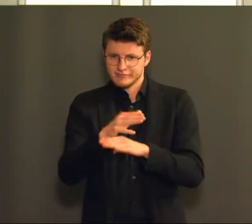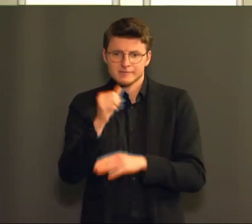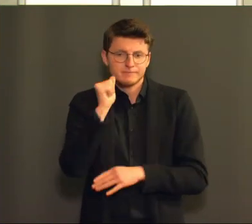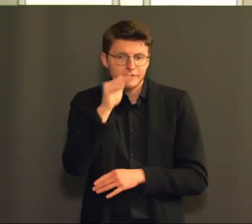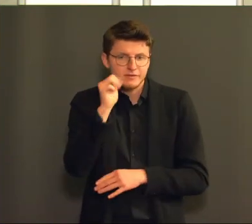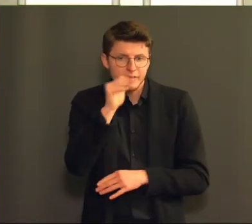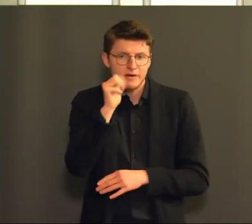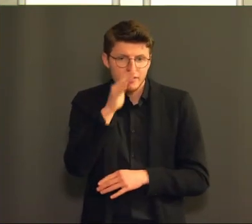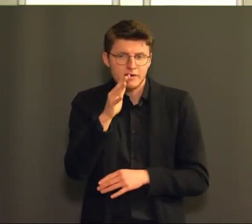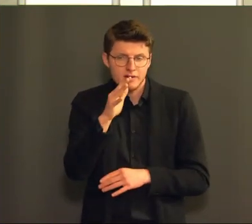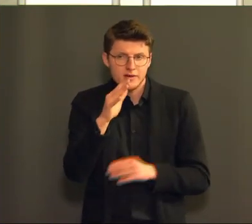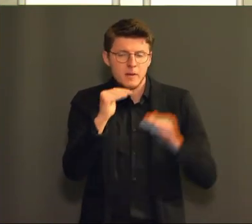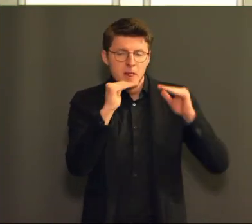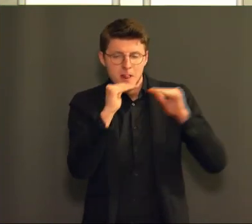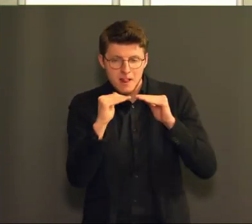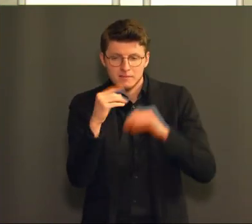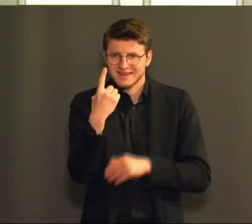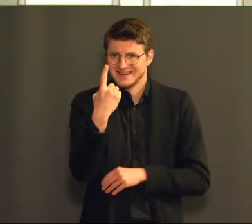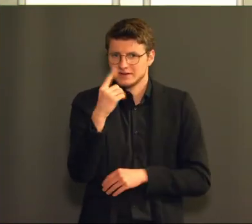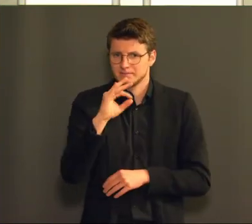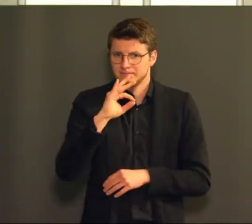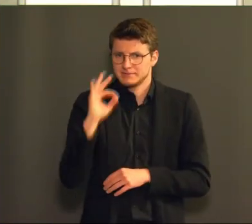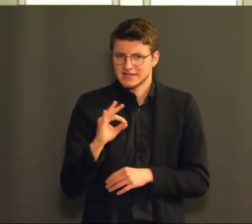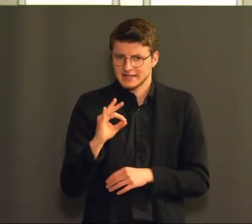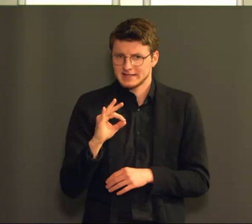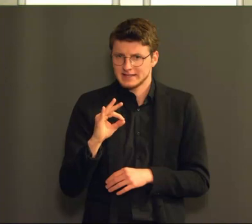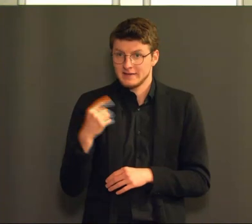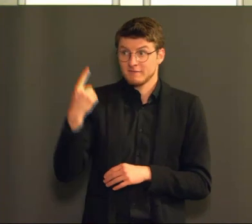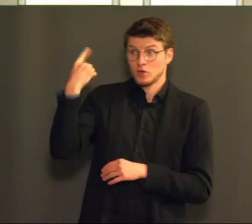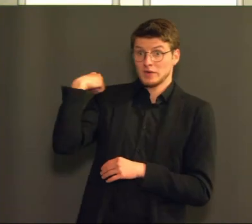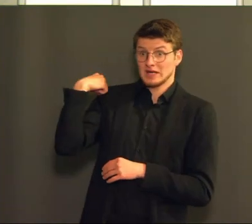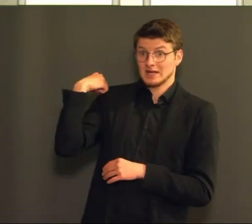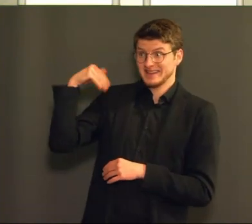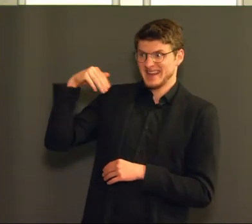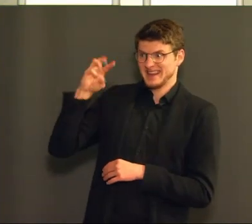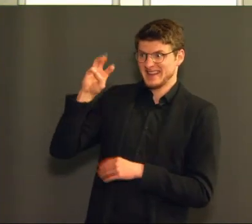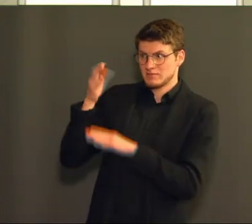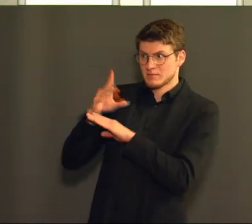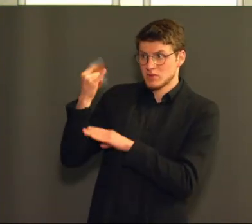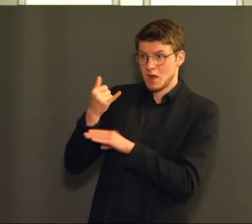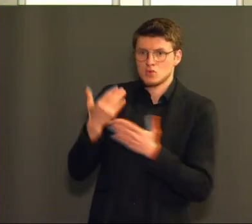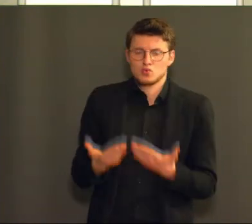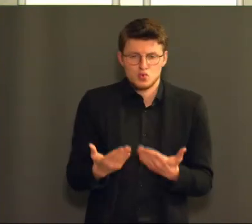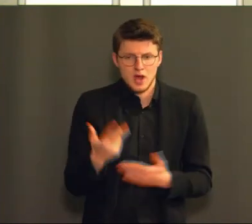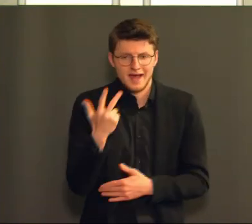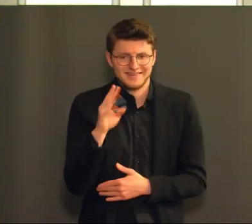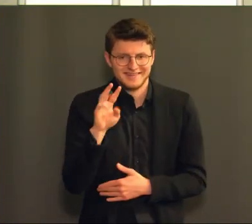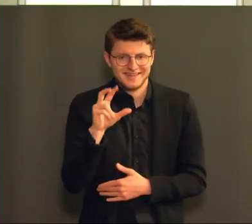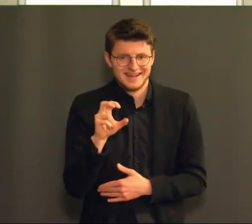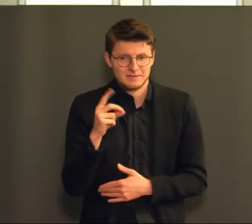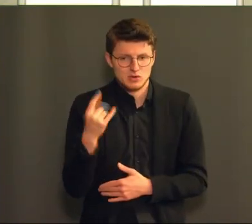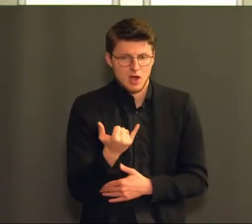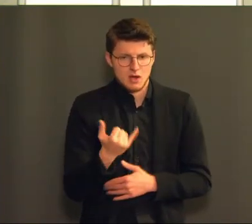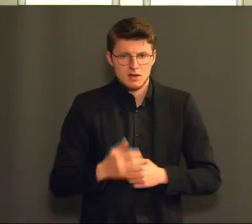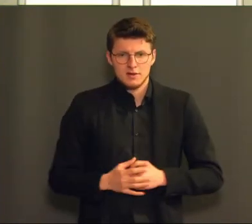wat 1% lager ligt dan het cijfer van de week ervoor toen we aan 39 overlijdens per dag zaten. We